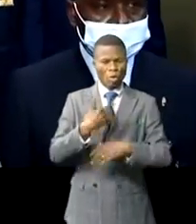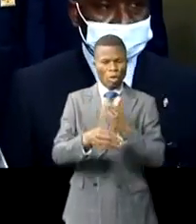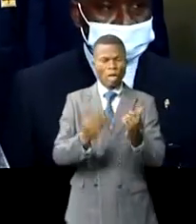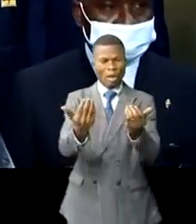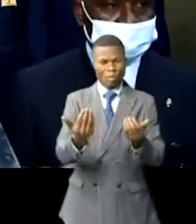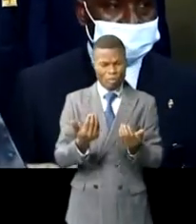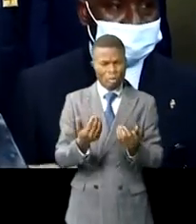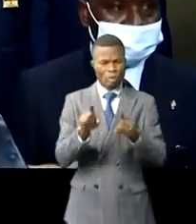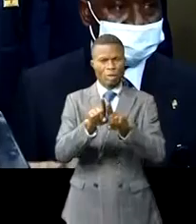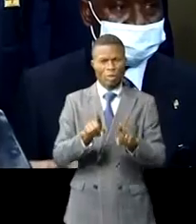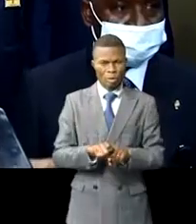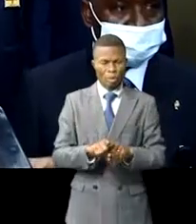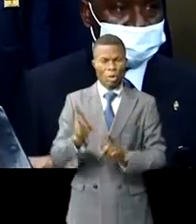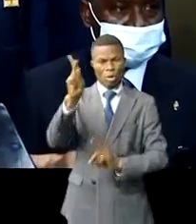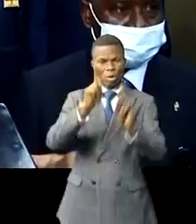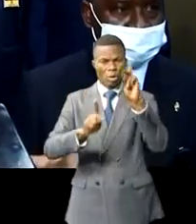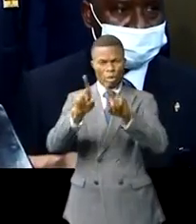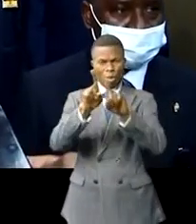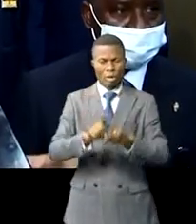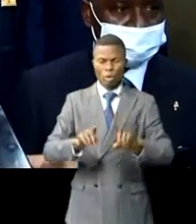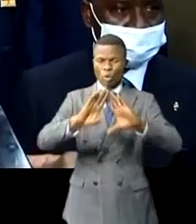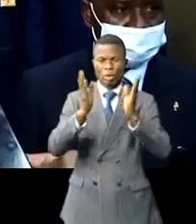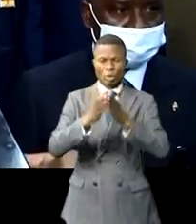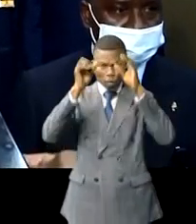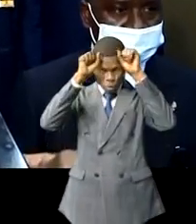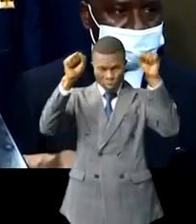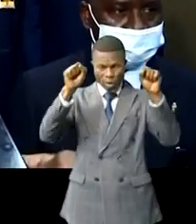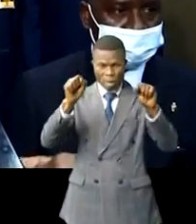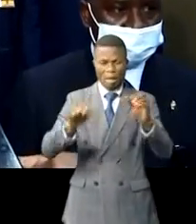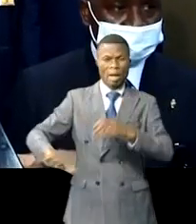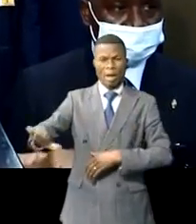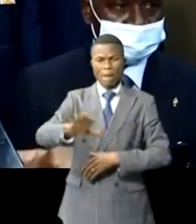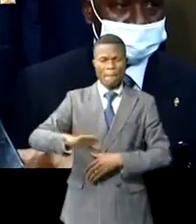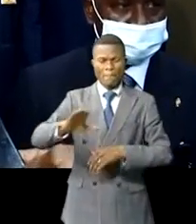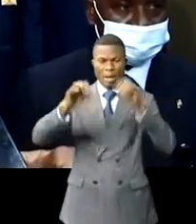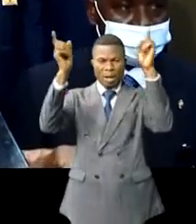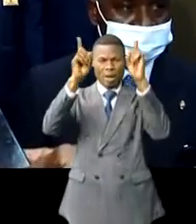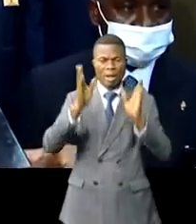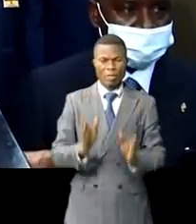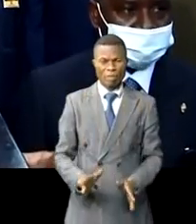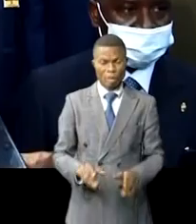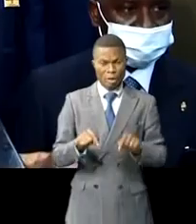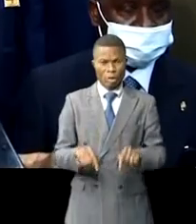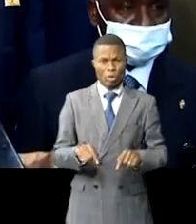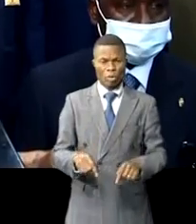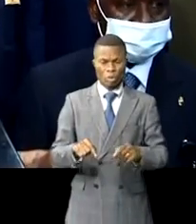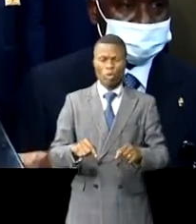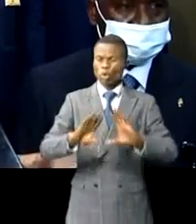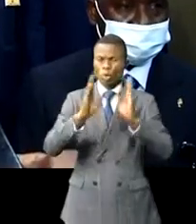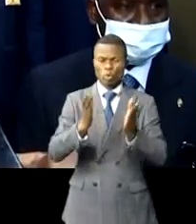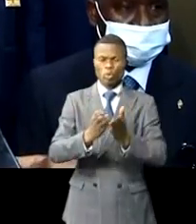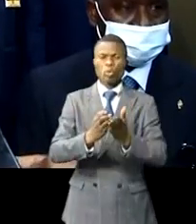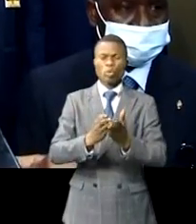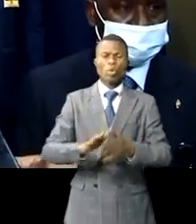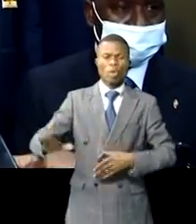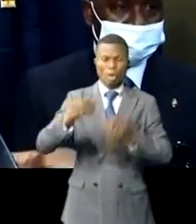volonté des peuples et des présidents des pays africains aujourd'hui, ils sont déterminés